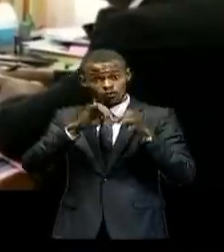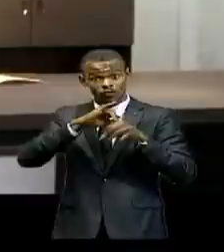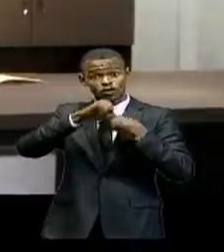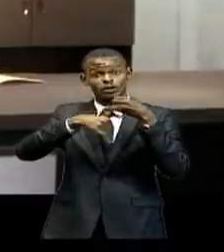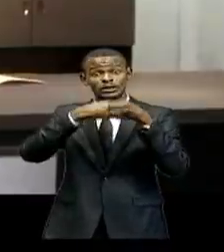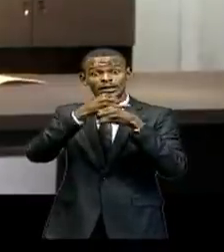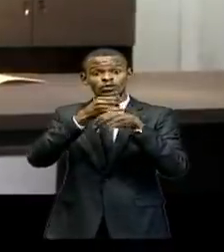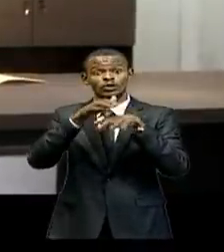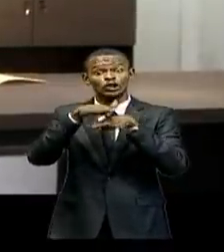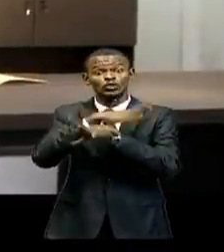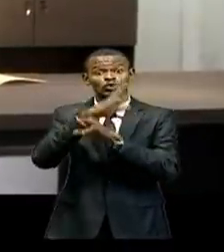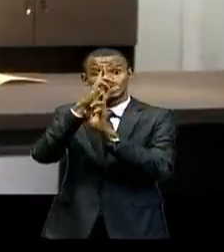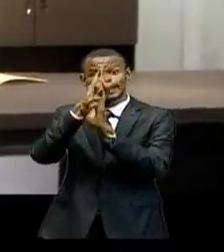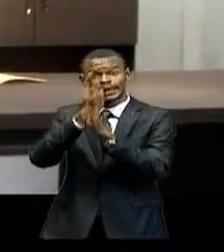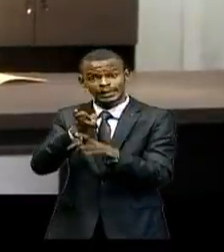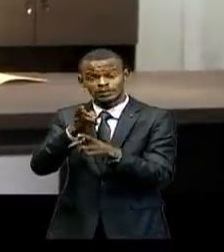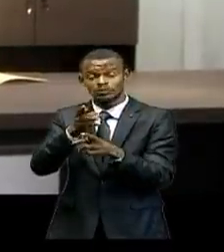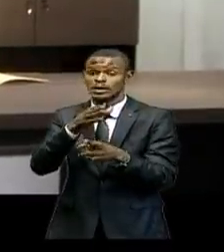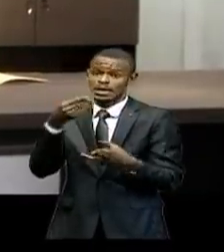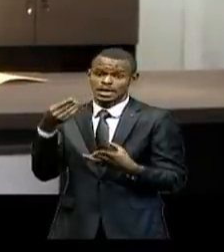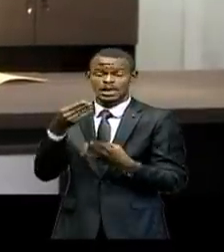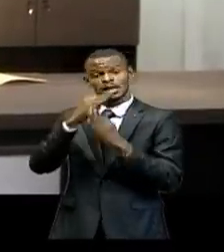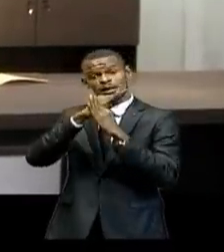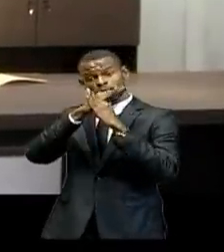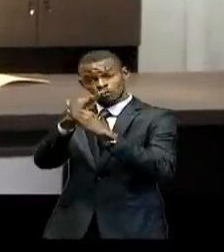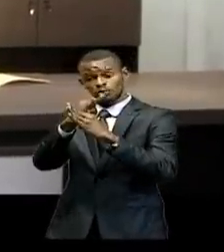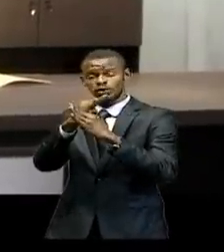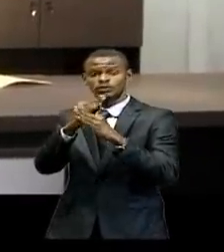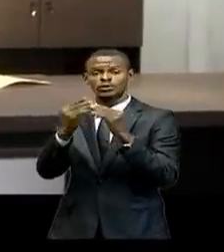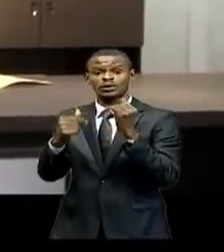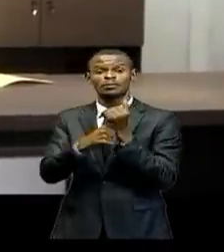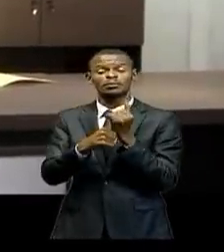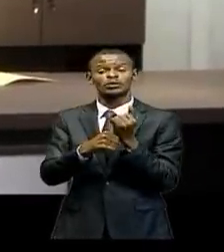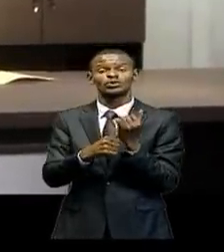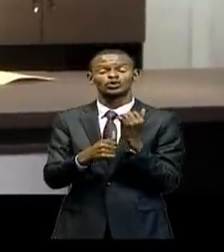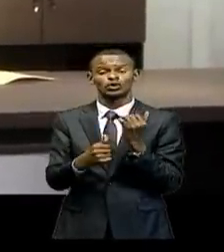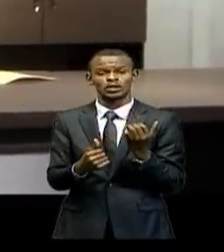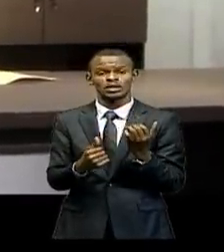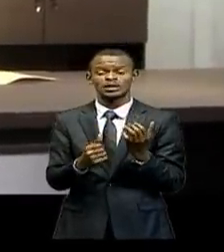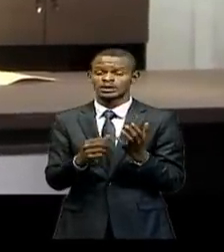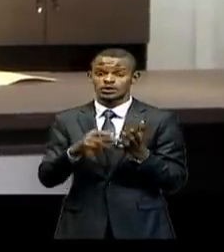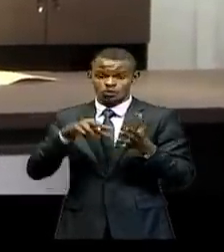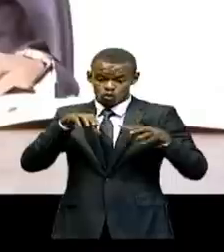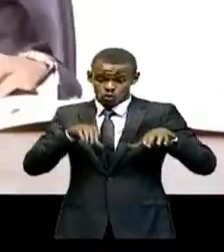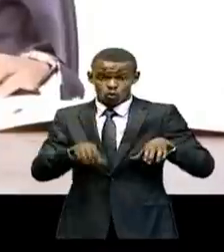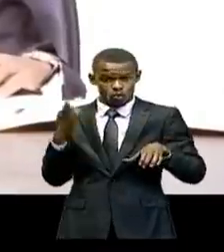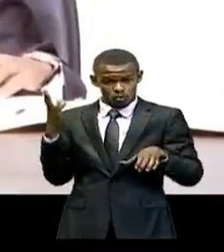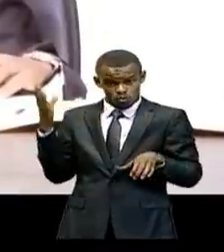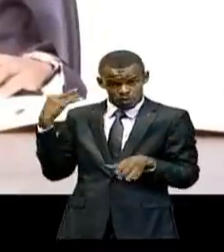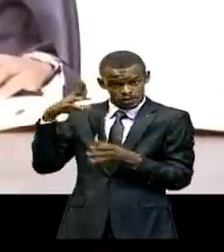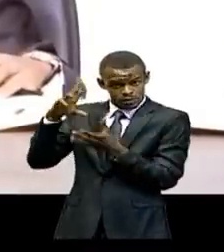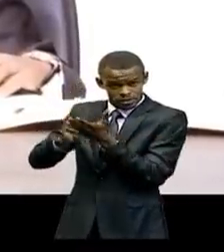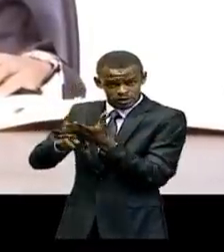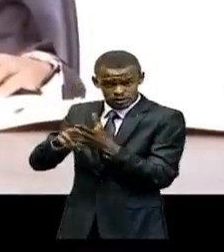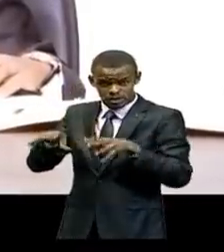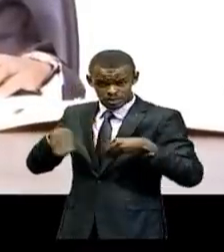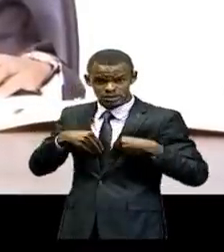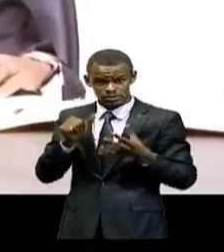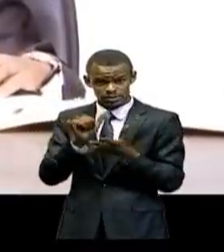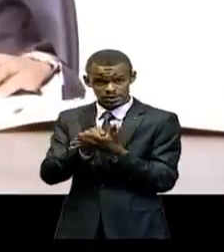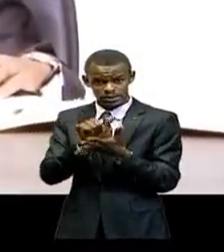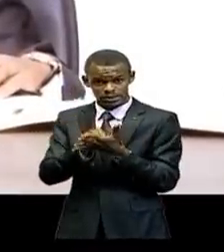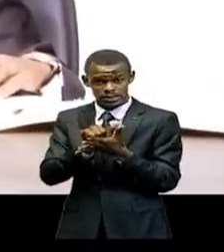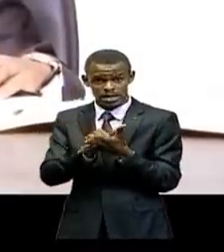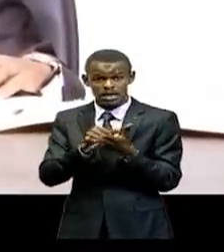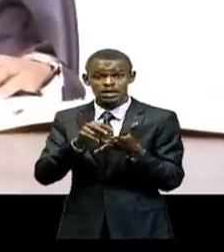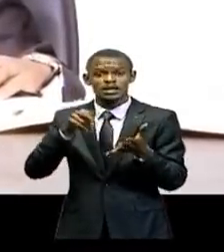relatives au respect et à la protection de la personne humaine que la République démocratique du Congo a ratifiées et requiert